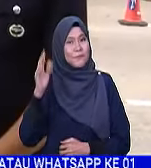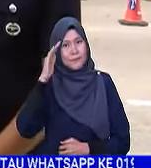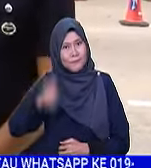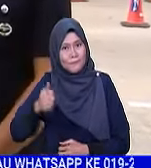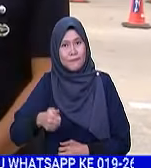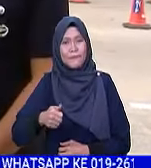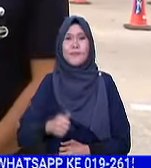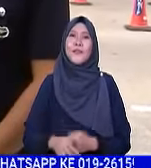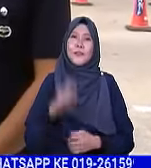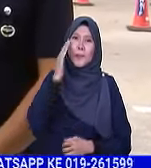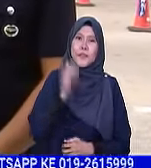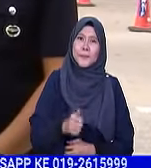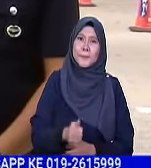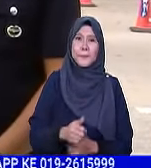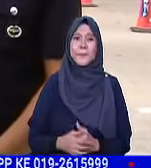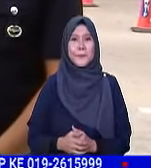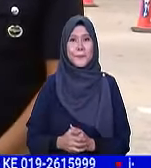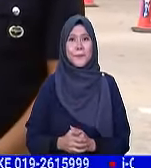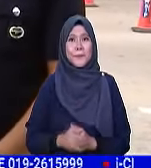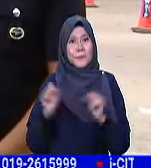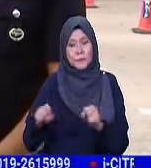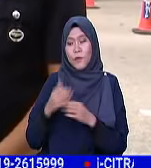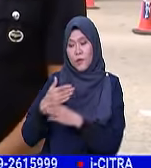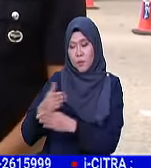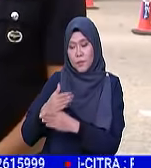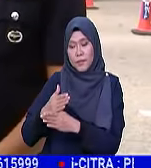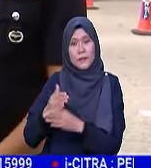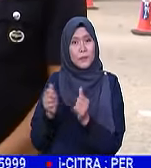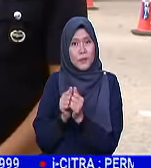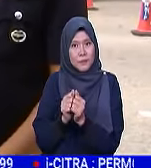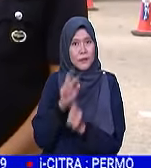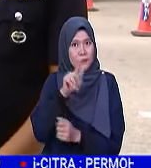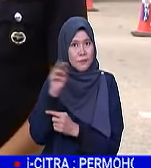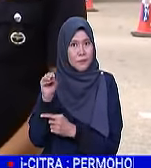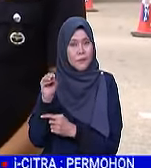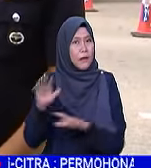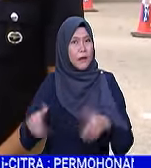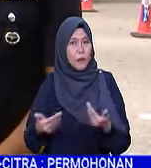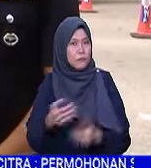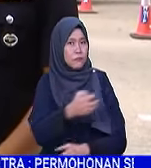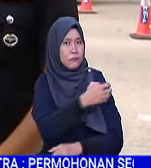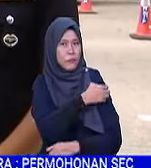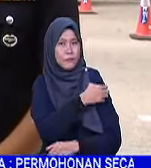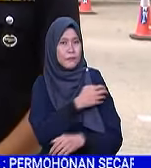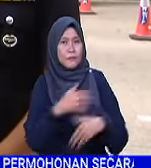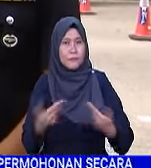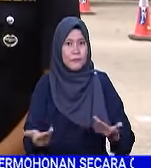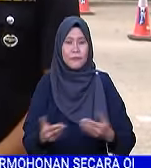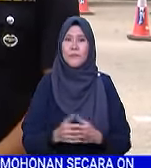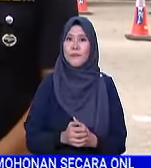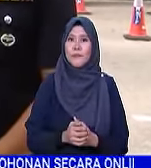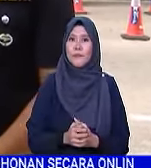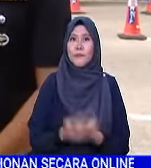Waalaikumsalam warahmatullahi wabarakatuh. Jadi tuan mungkin boleh kongsikan kepada Berita RTM bagaimana penguatkuasaan ketika ini. Okey, dari segi